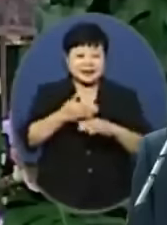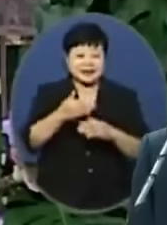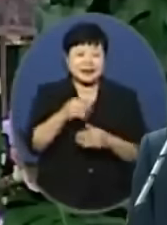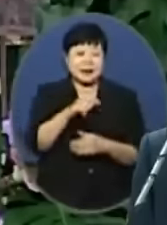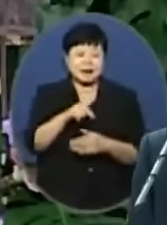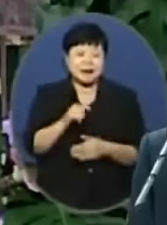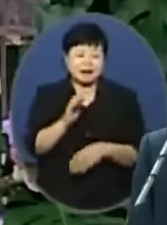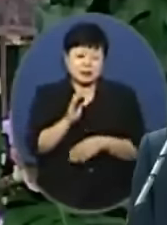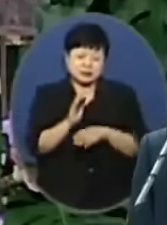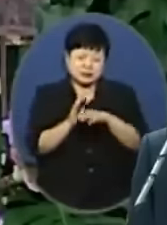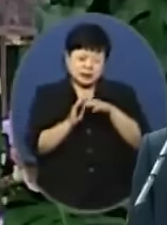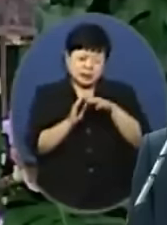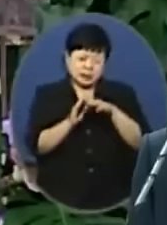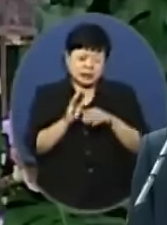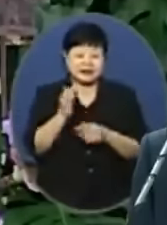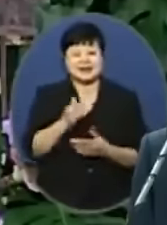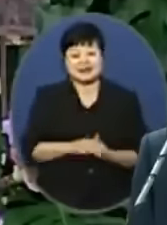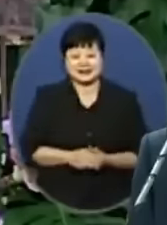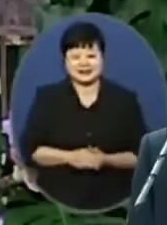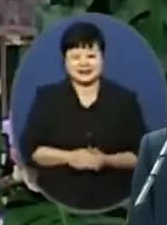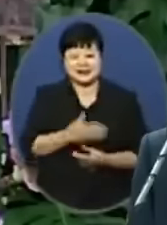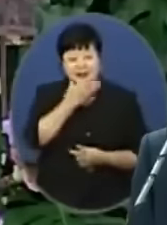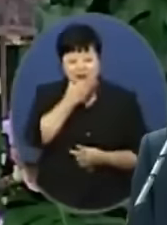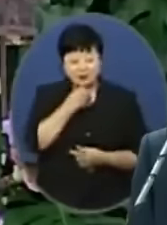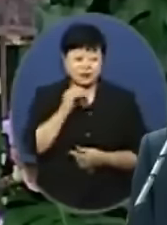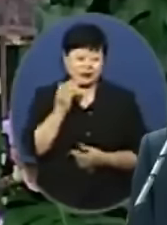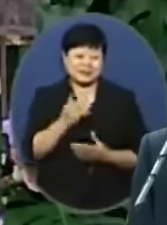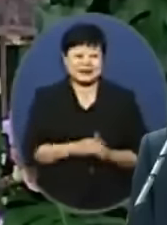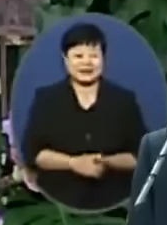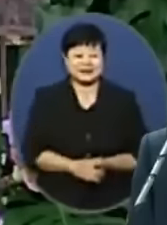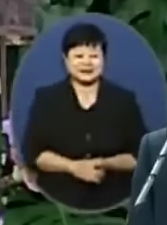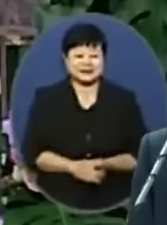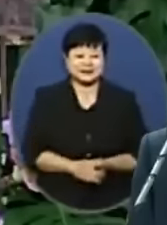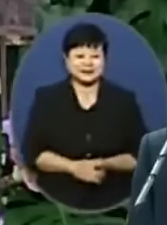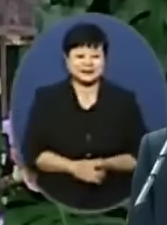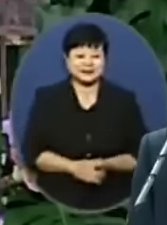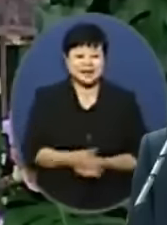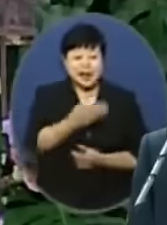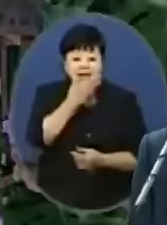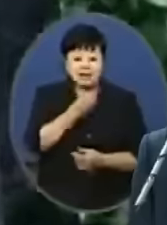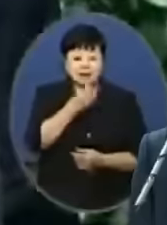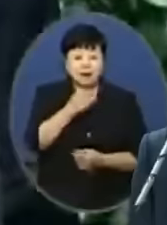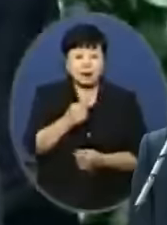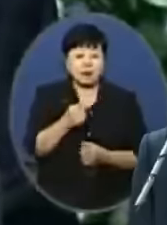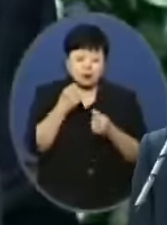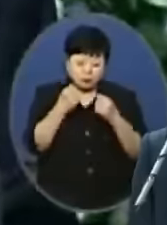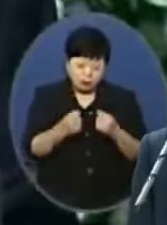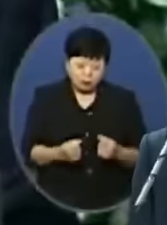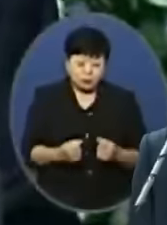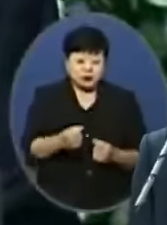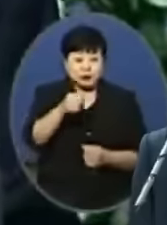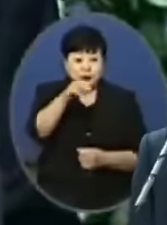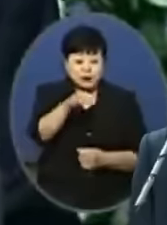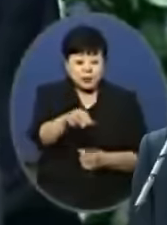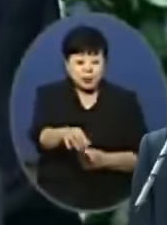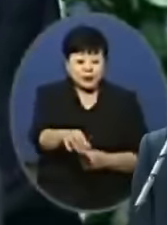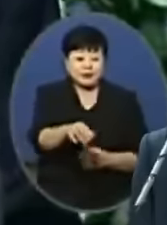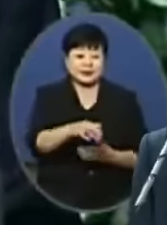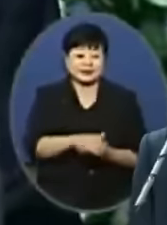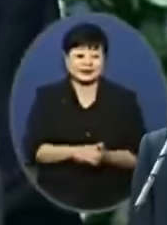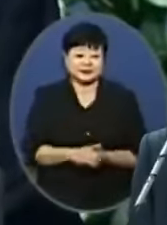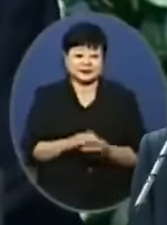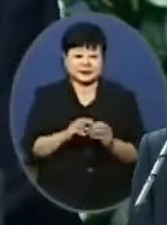마음을 채우기 전에는 행복은 안다고 합니다. 행복이 머무는